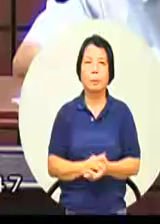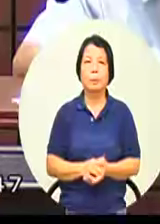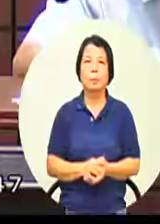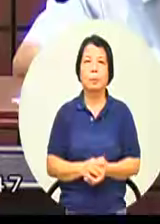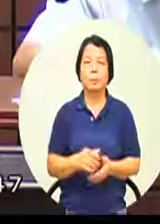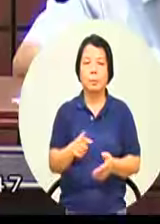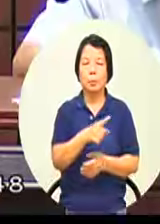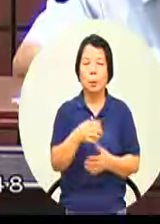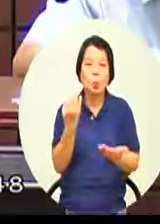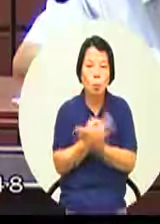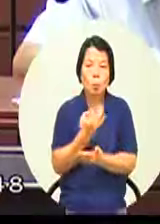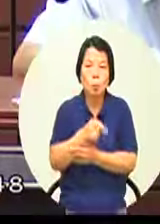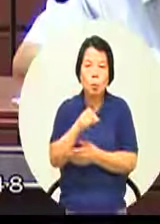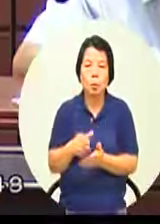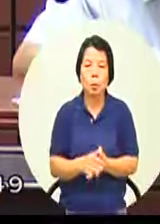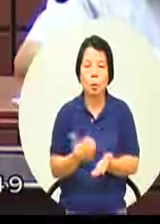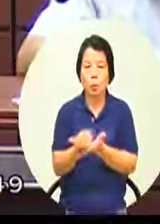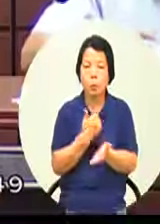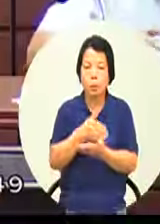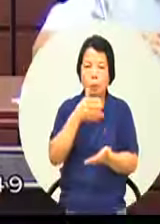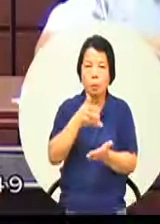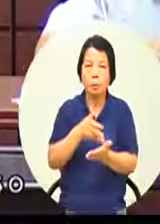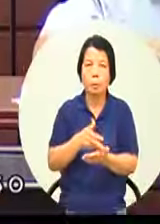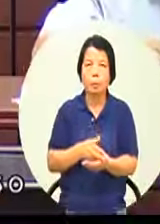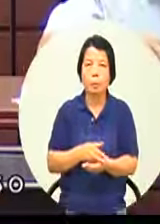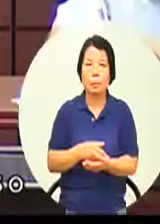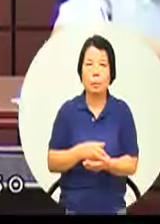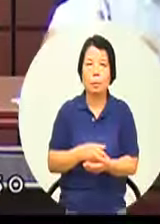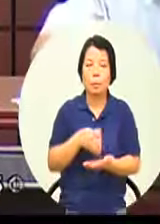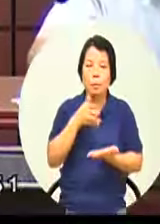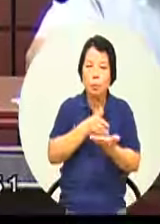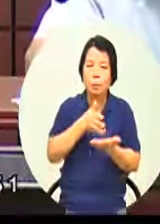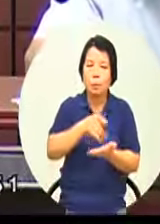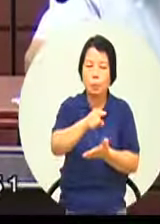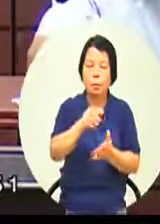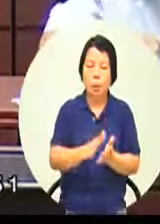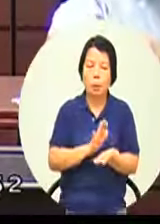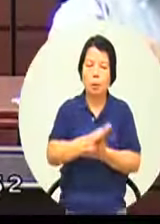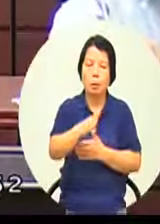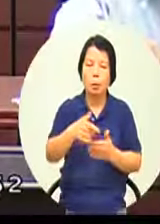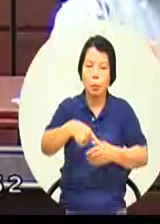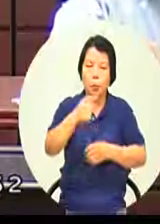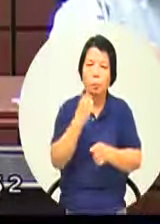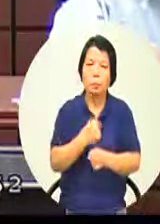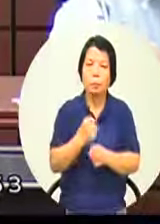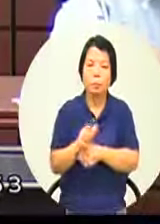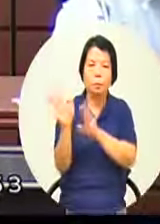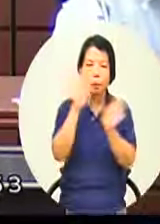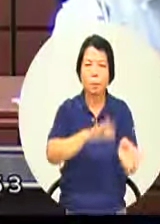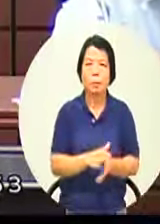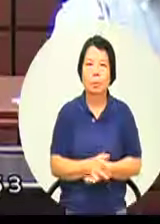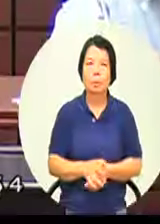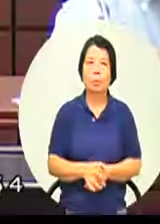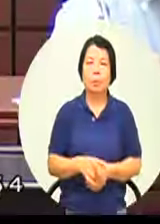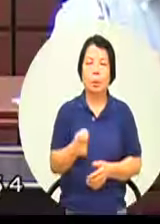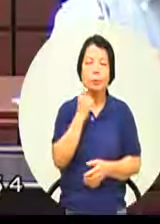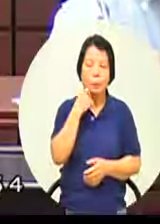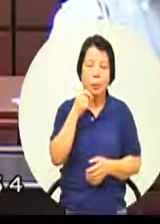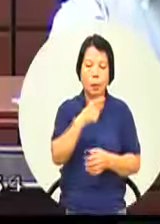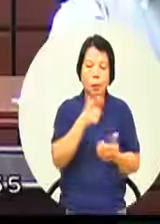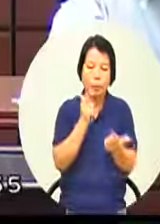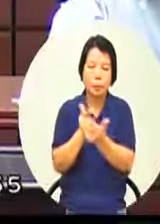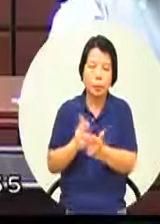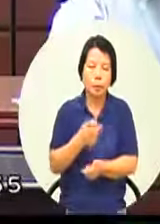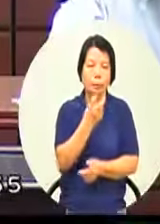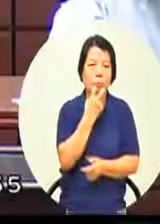过对于刚刚我所提出来留言所讲的说未来如何去执行的情况之下，我们很愿意配合中